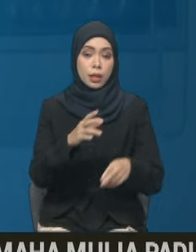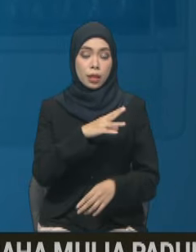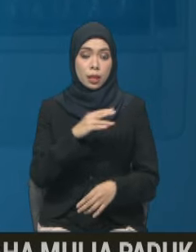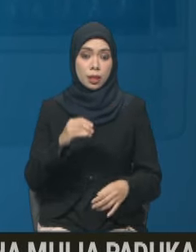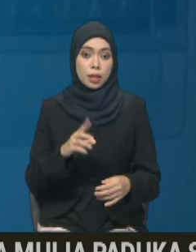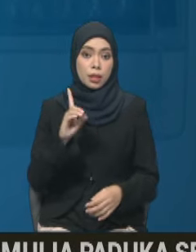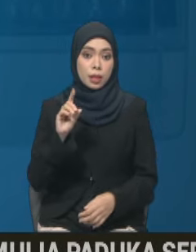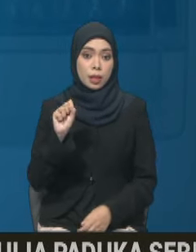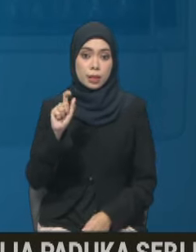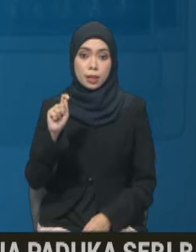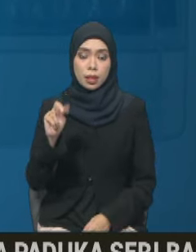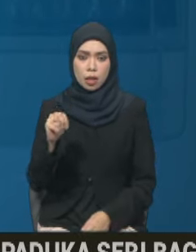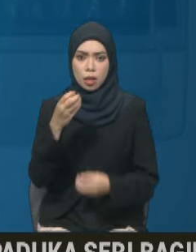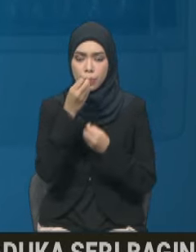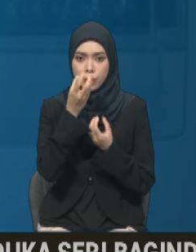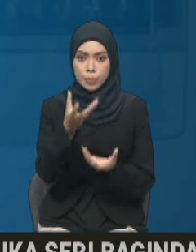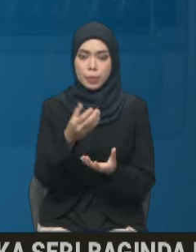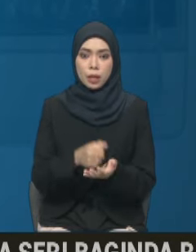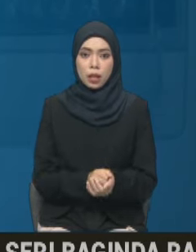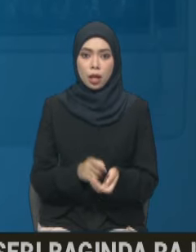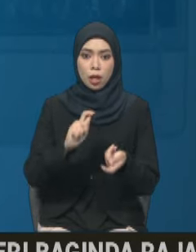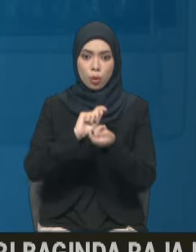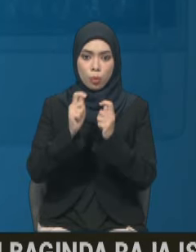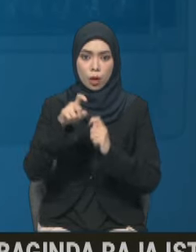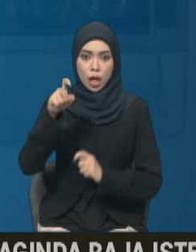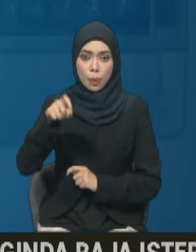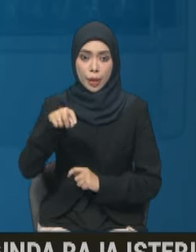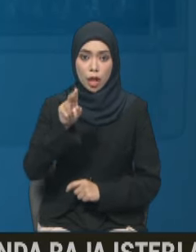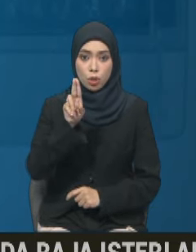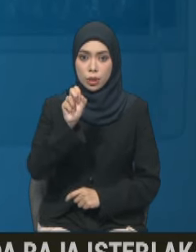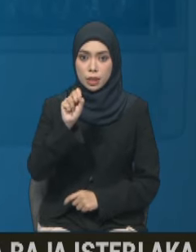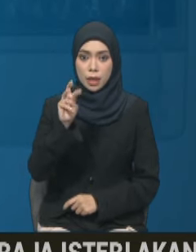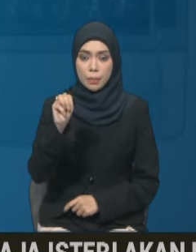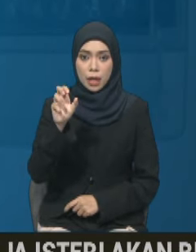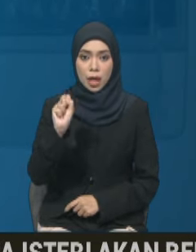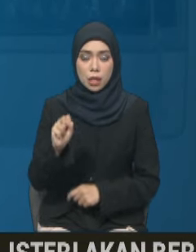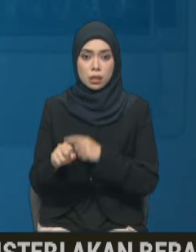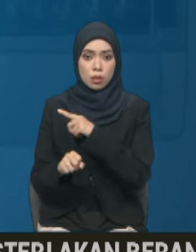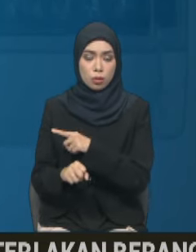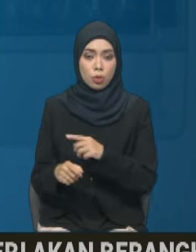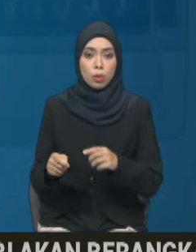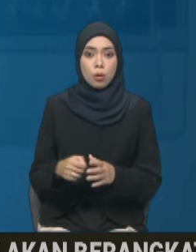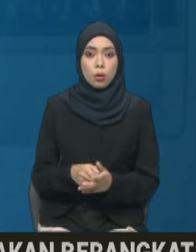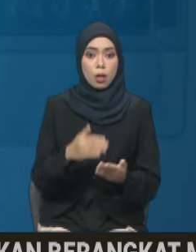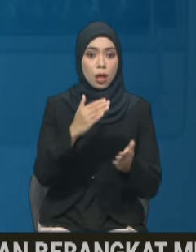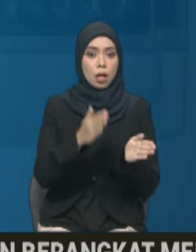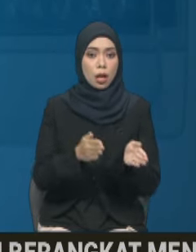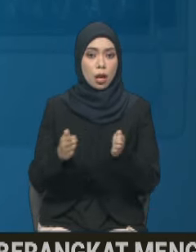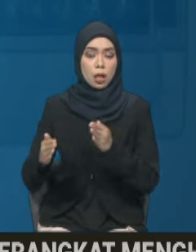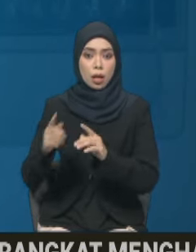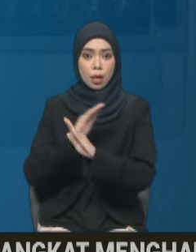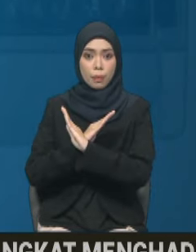Network DSTN memaklumkan, penggantian mandatory kepada USMS merupakan langkah mitigasi untuk